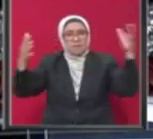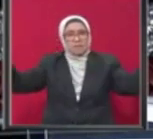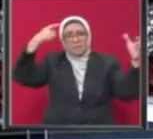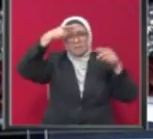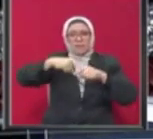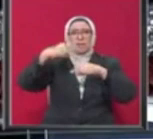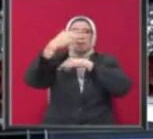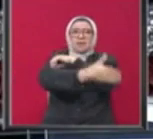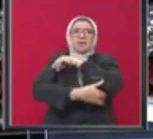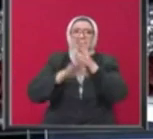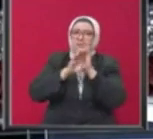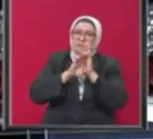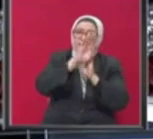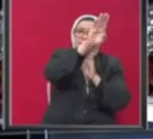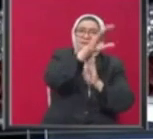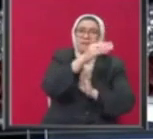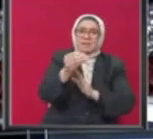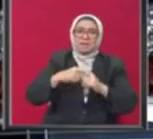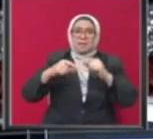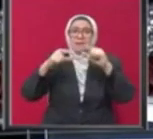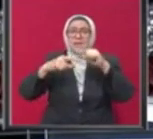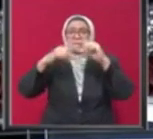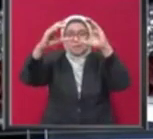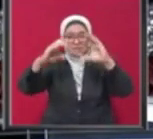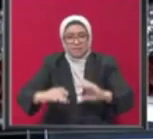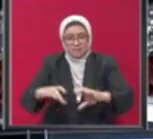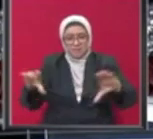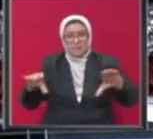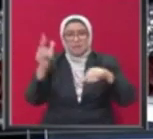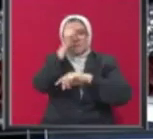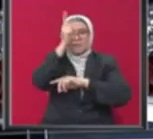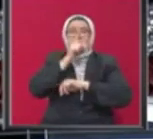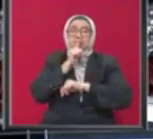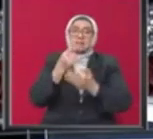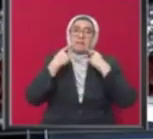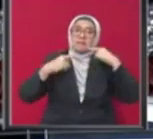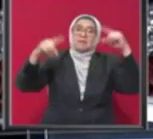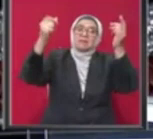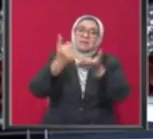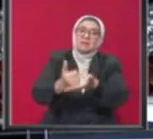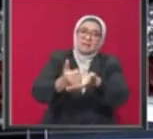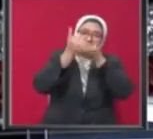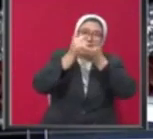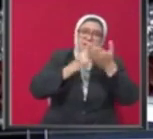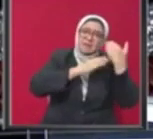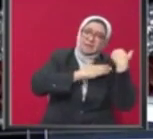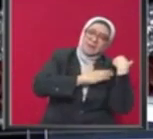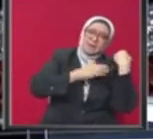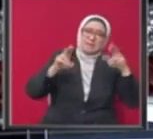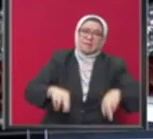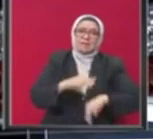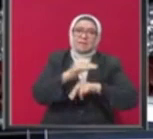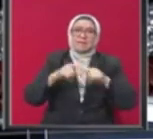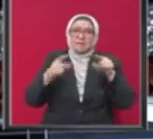langkah-langkah yang diambil telah berjaya meringankan beban rakyat mengekalkan pekerjaan dan menggerakkan semula